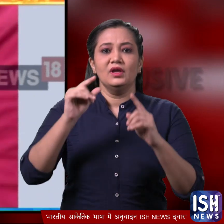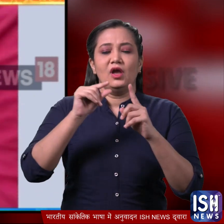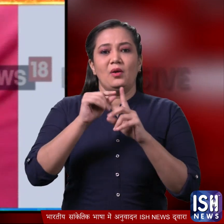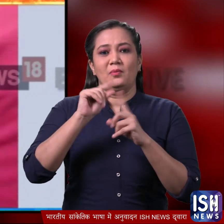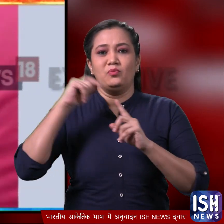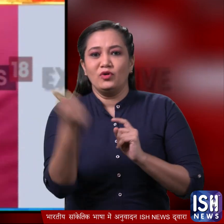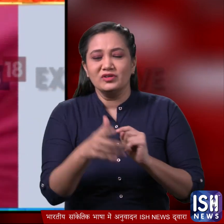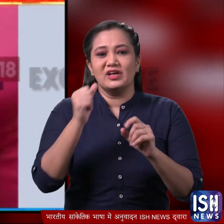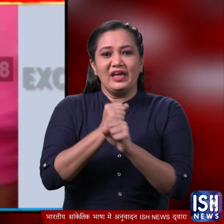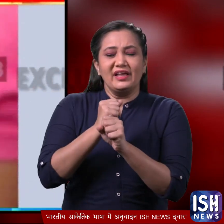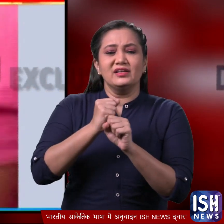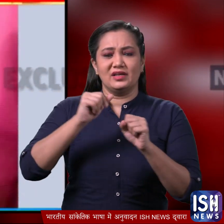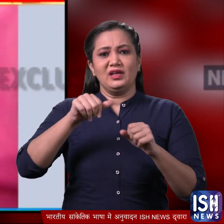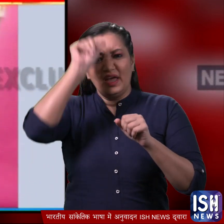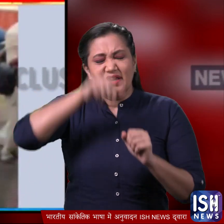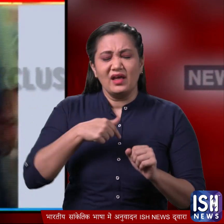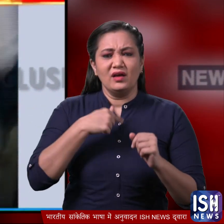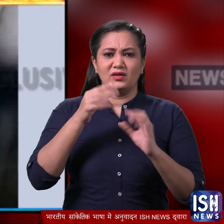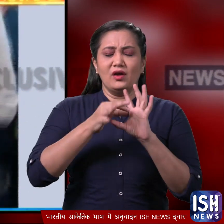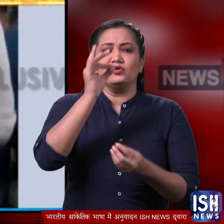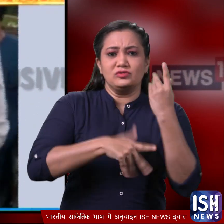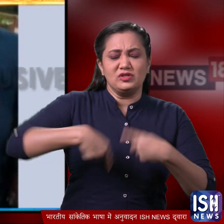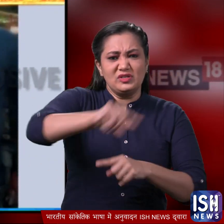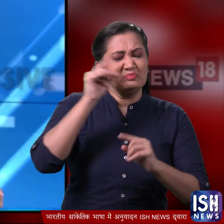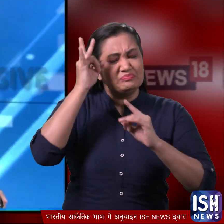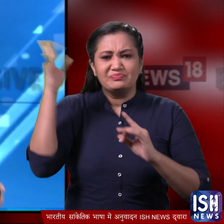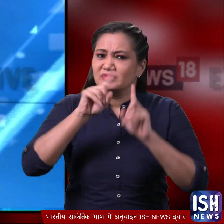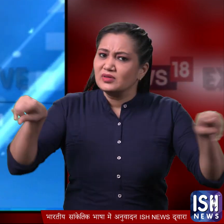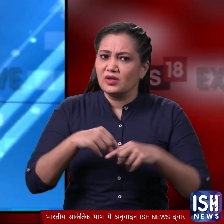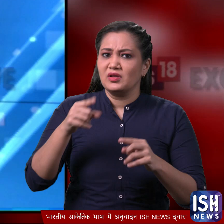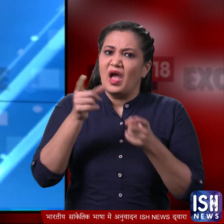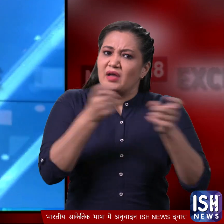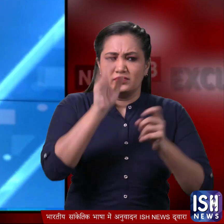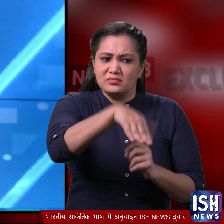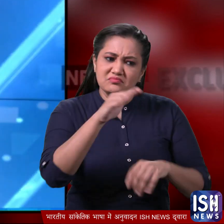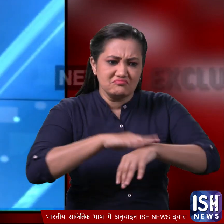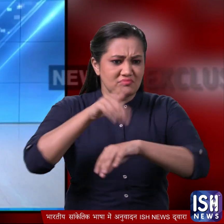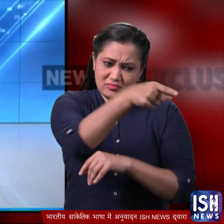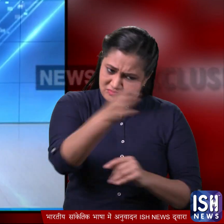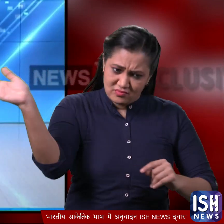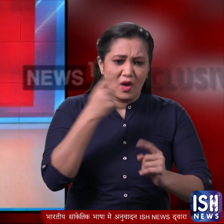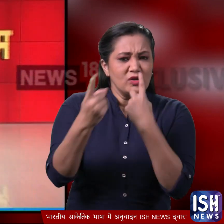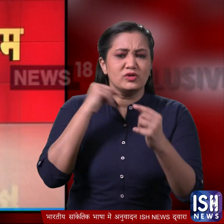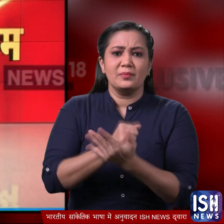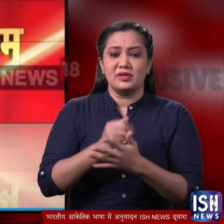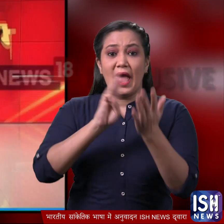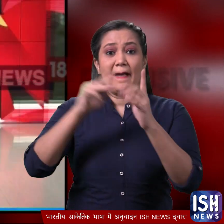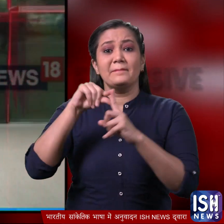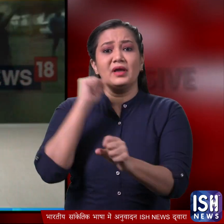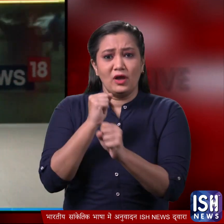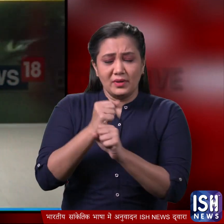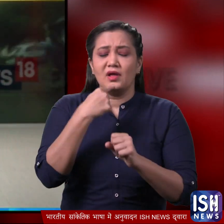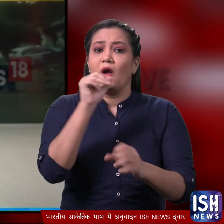फिल्म प्रोड्यूसरों के संगठन प्रोड्यूसर्स गिल्ड ऑफ इंडिया ने कड़ा ऐतराज जताया और प्रशासन से आरोपियों पर सख्त कार्रवाई करने की मांग की। इस बीच मध्य